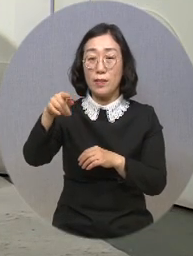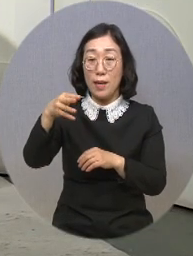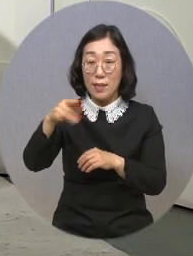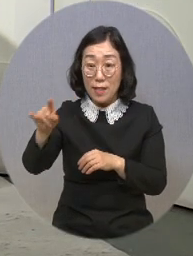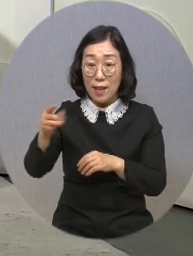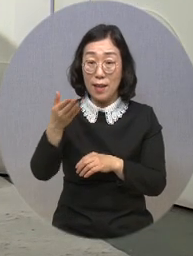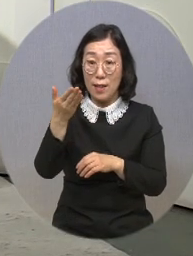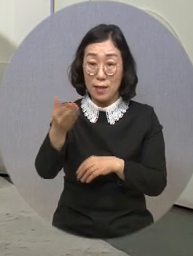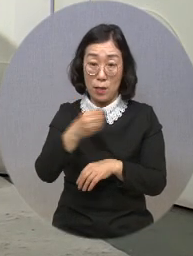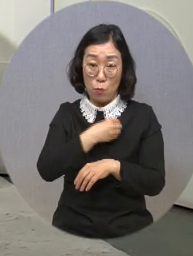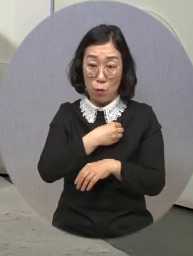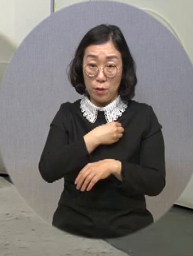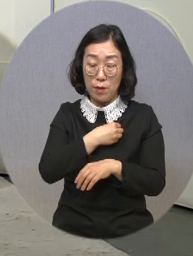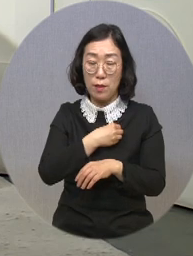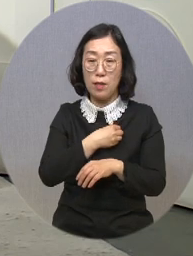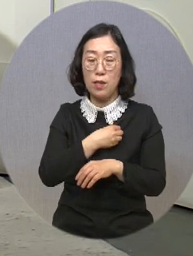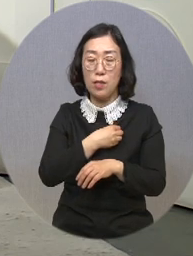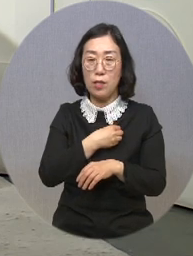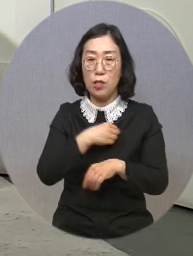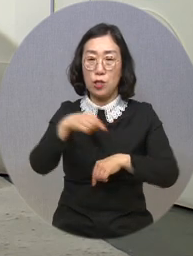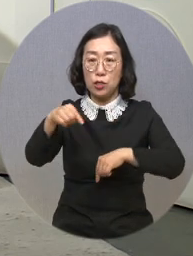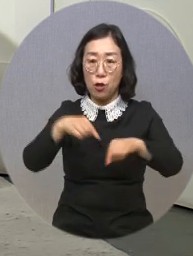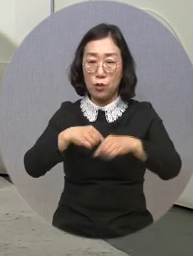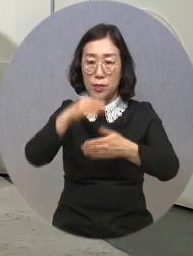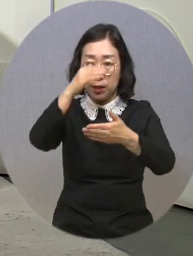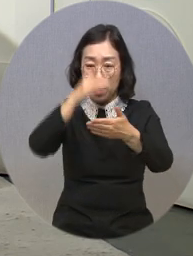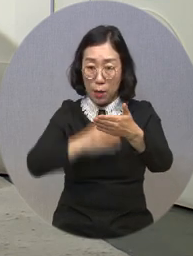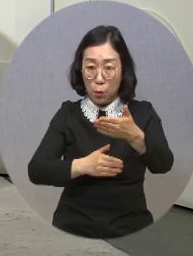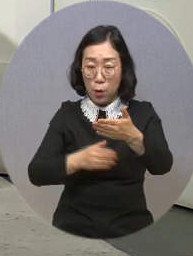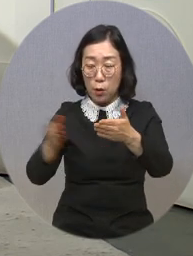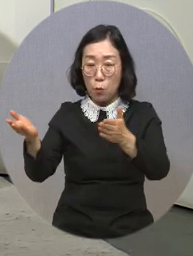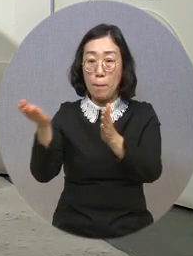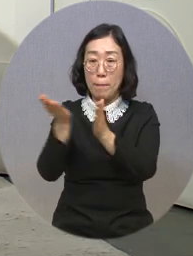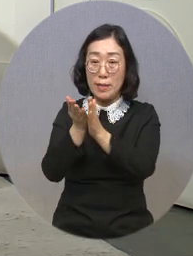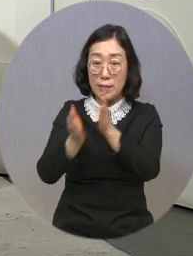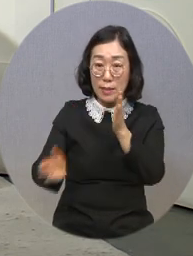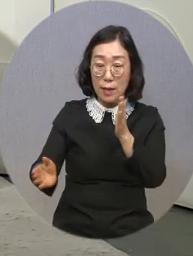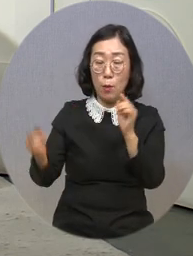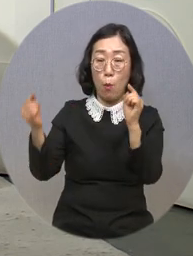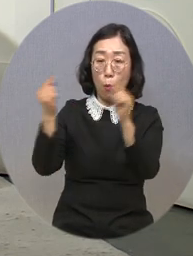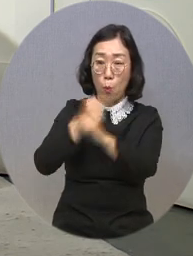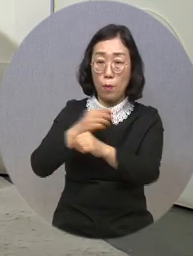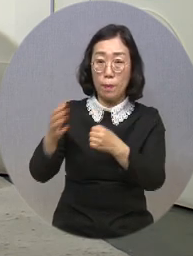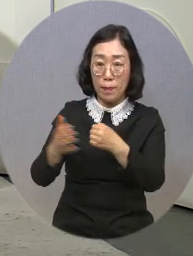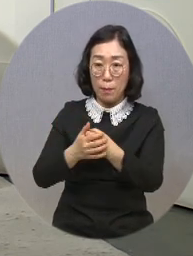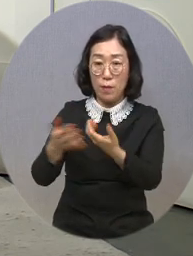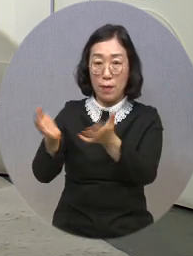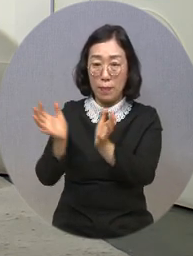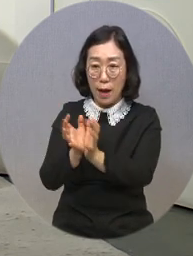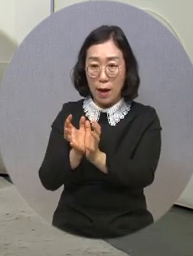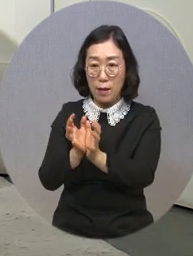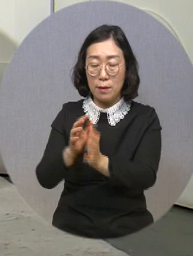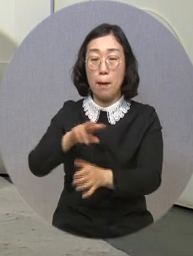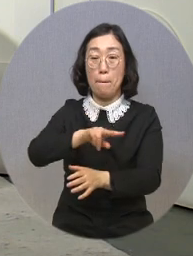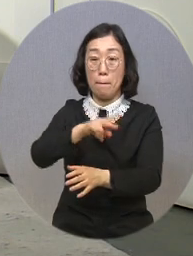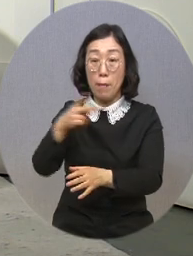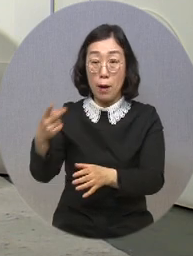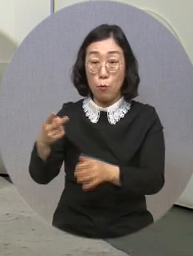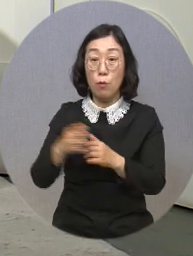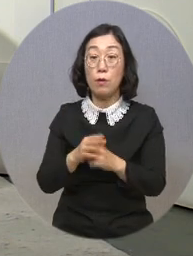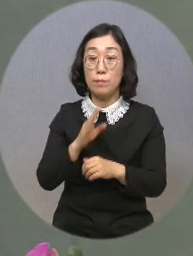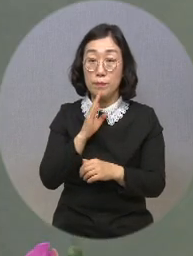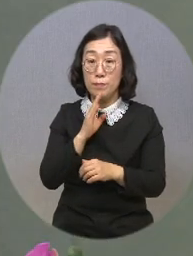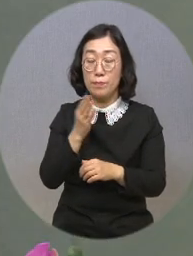의원의 정치 철학에 결국은 어긋났기 때문에 당을 바꾸셨군요. 네,